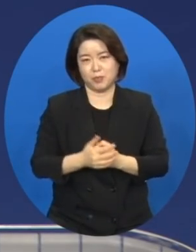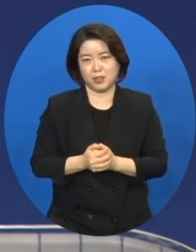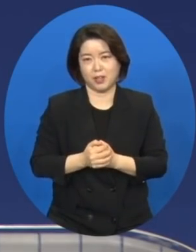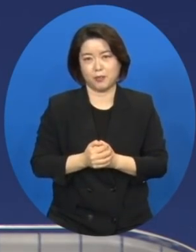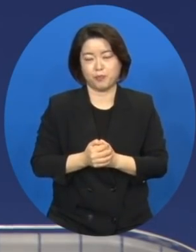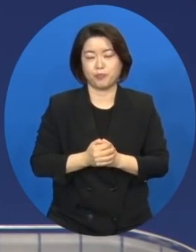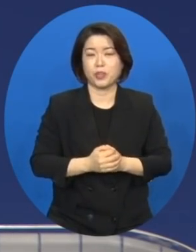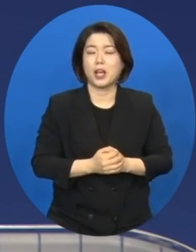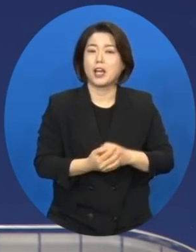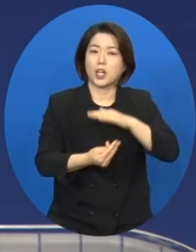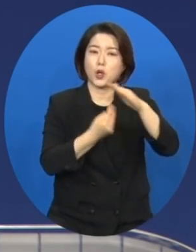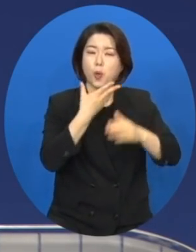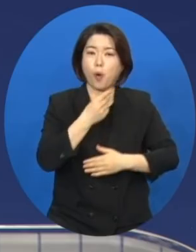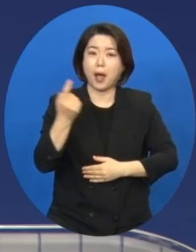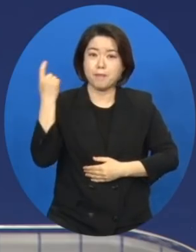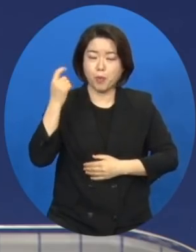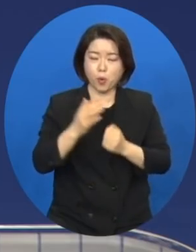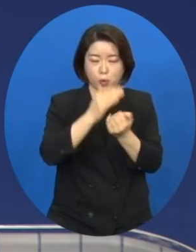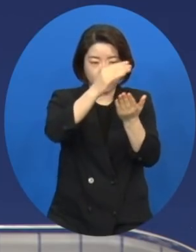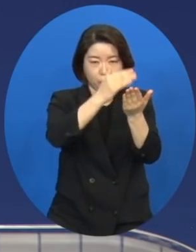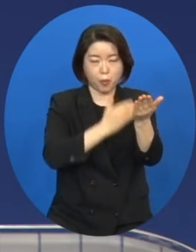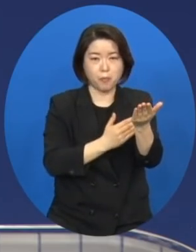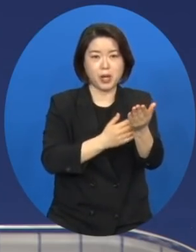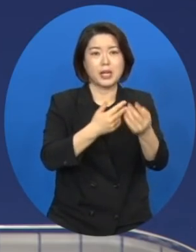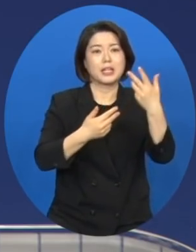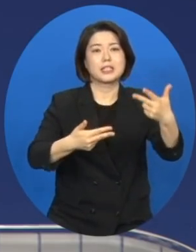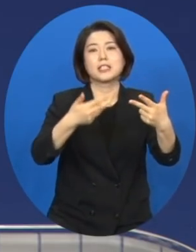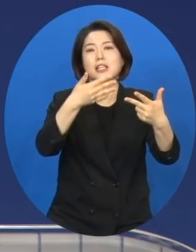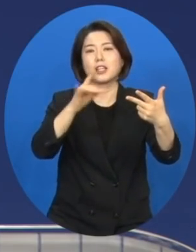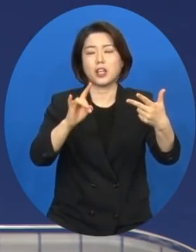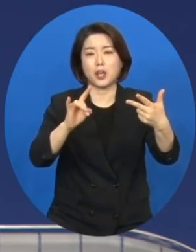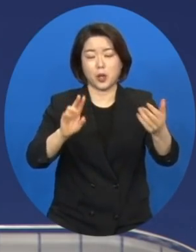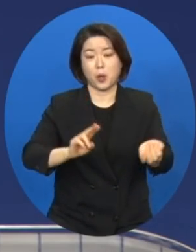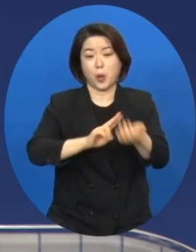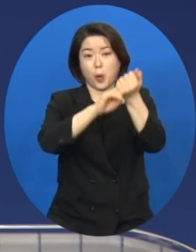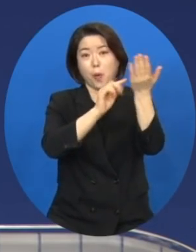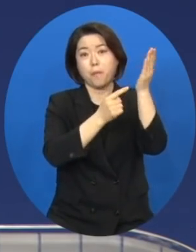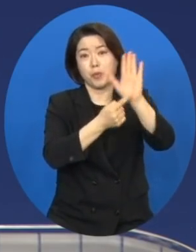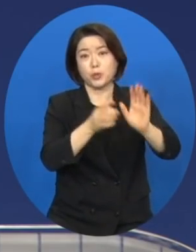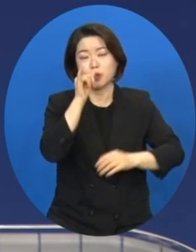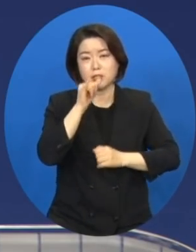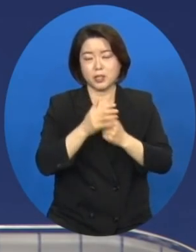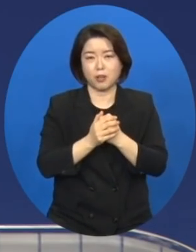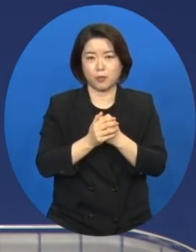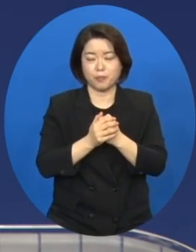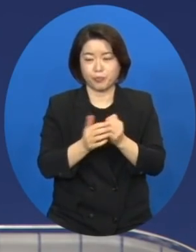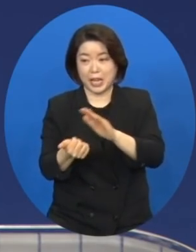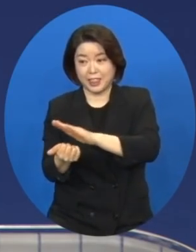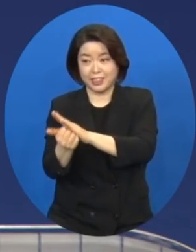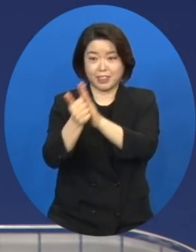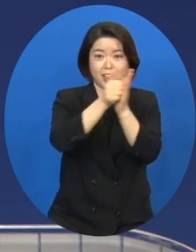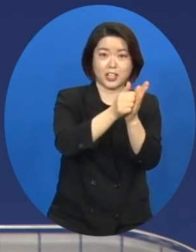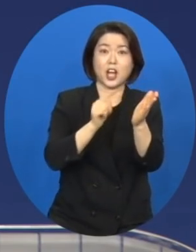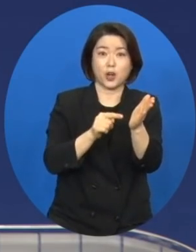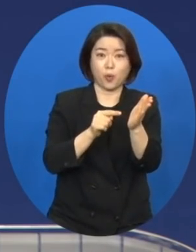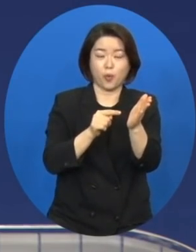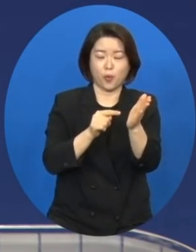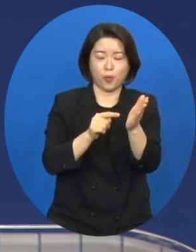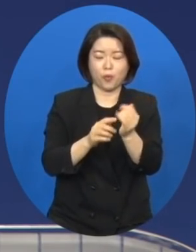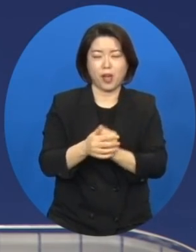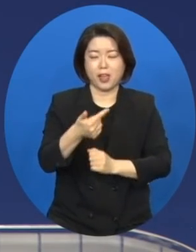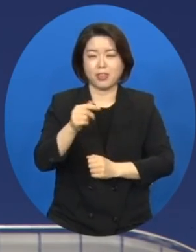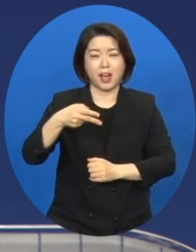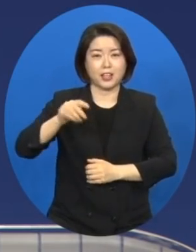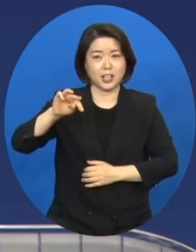표적이 나와요. 마지막이 나사로가 다시 살아나는 표적입니다. 그것은 단지 예수님이 죽은